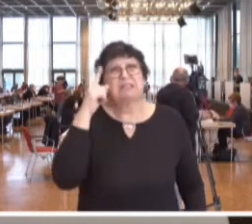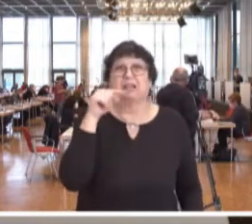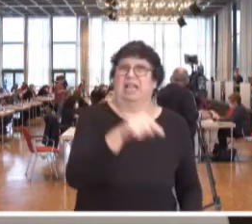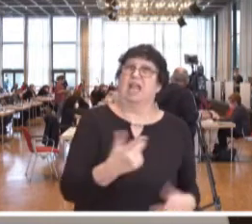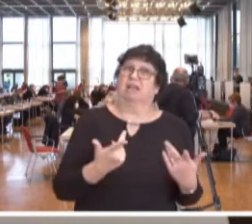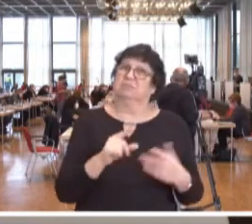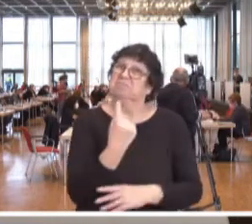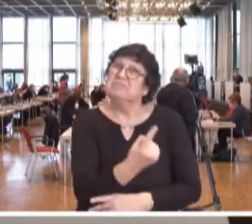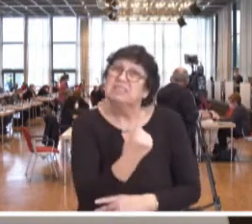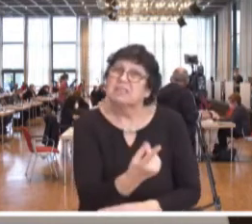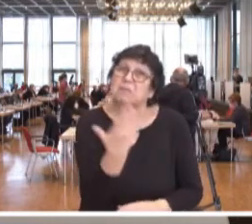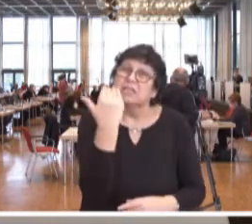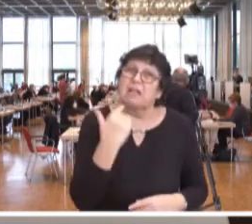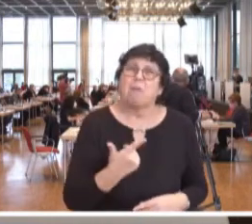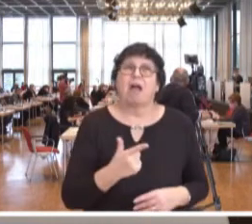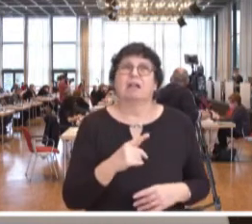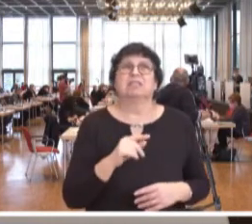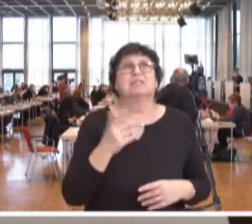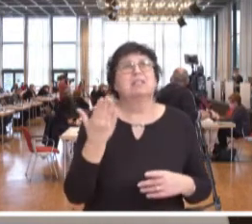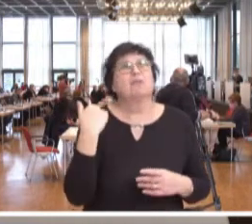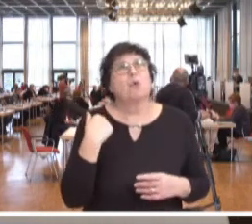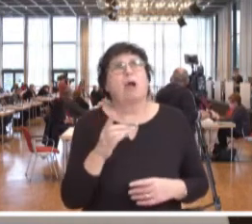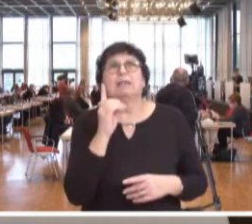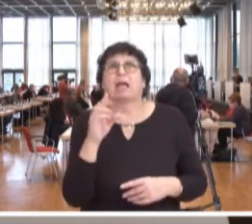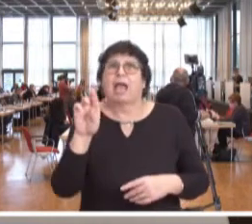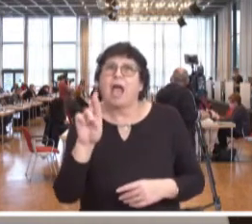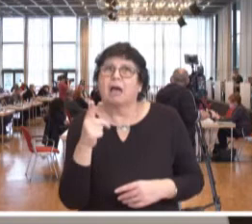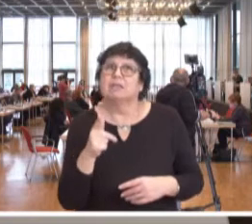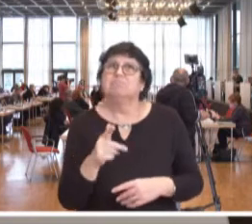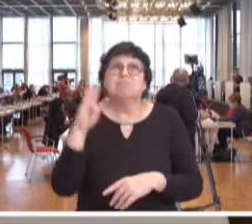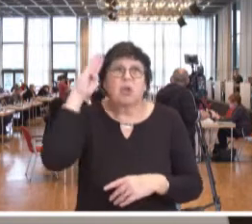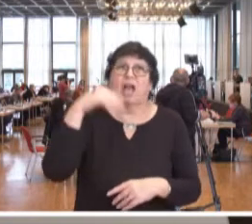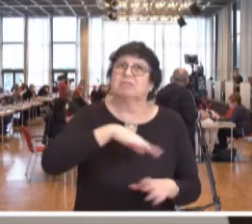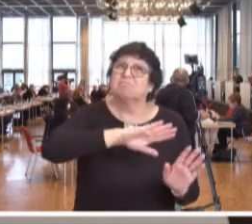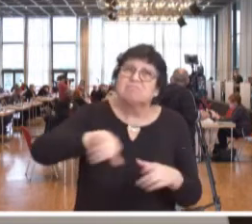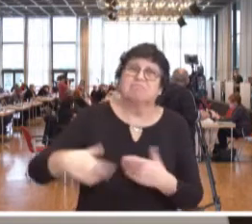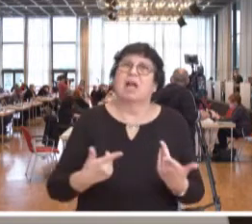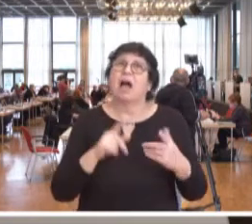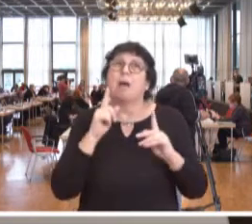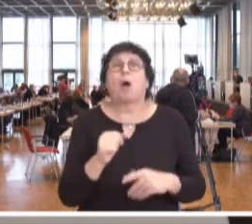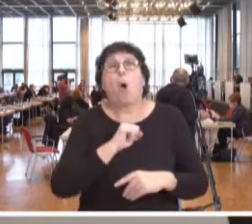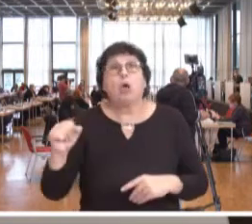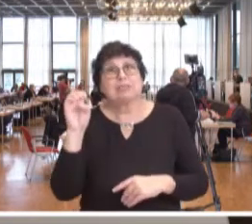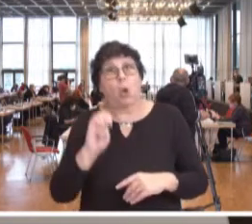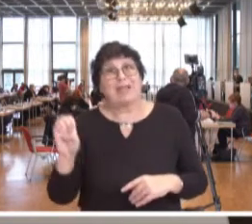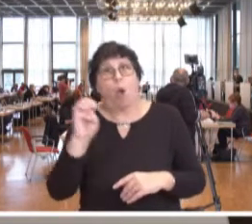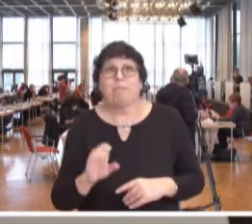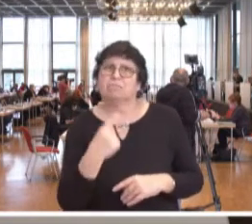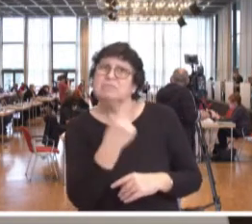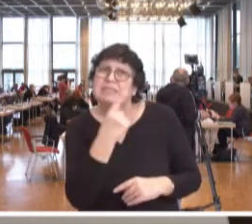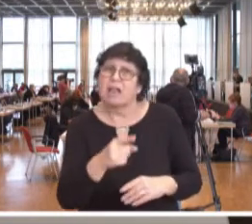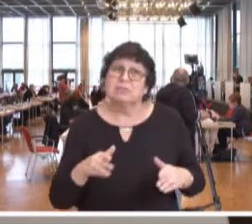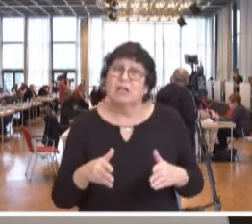dass er es war, der die Truppen aus der ehemaligen DDR abgezogen hat, aber auch aus Osteuropa, der diesen Weg der